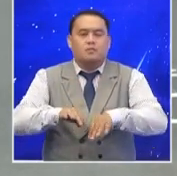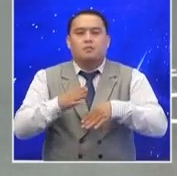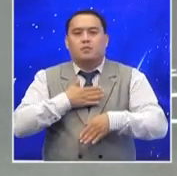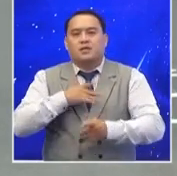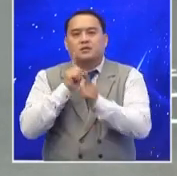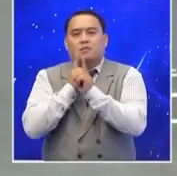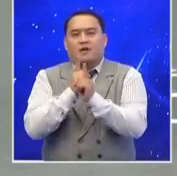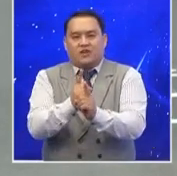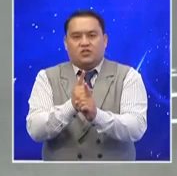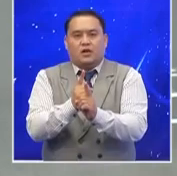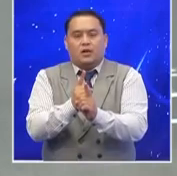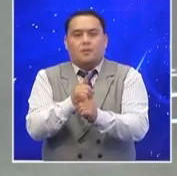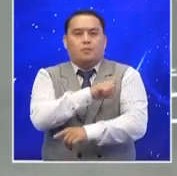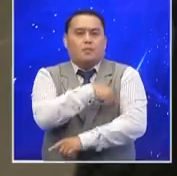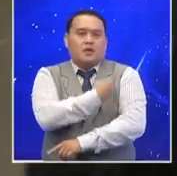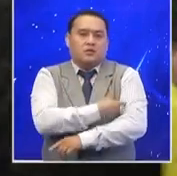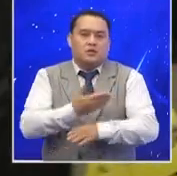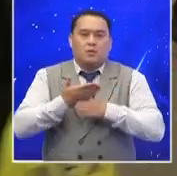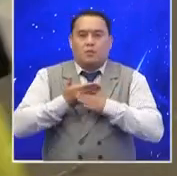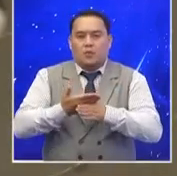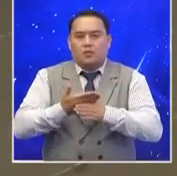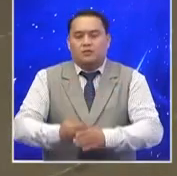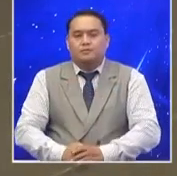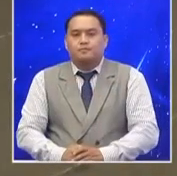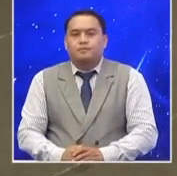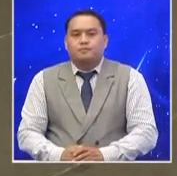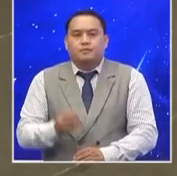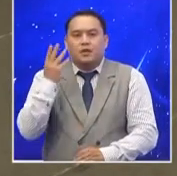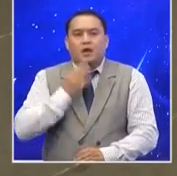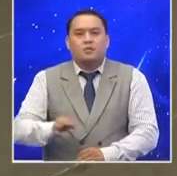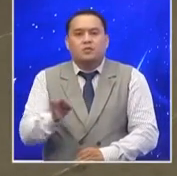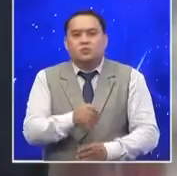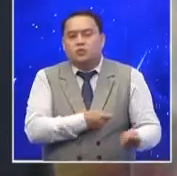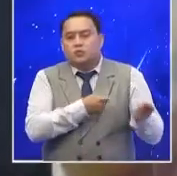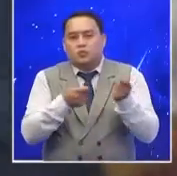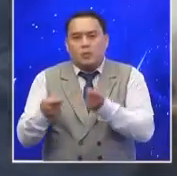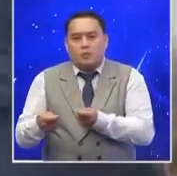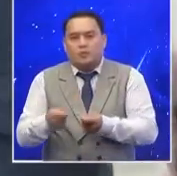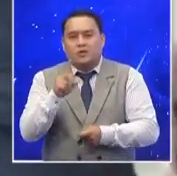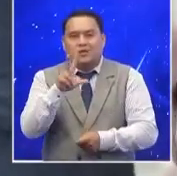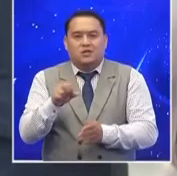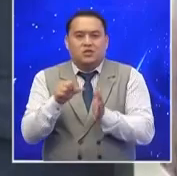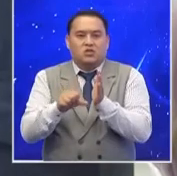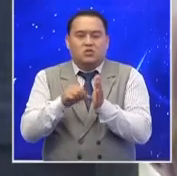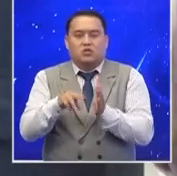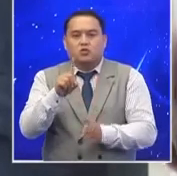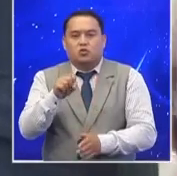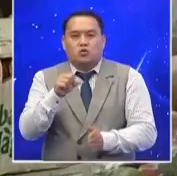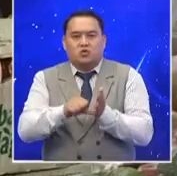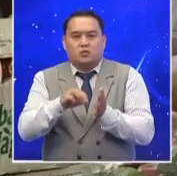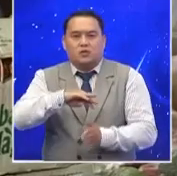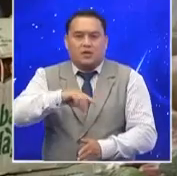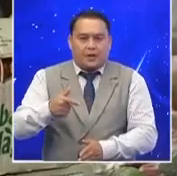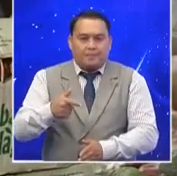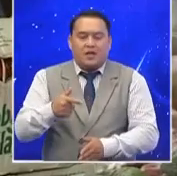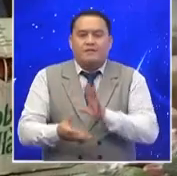сопровождали, медицинская помощь. Всего аграрии ЖТСУ привезли в столицу 360 тонн продукции на сумму 160 миллионов